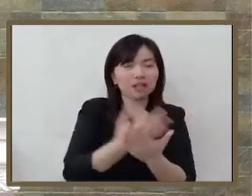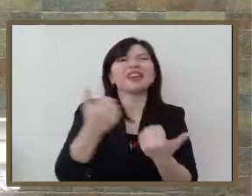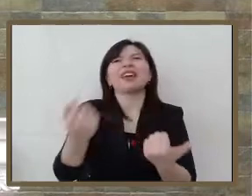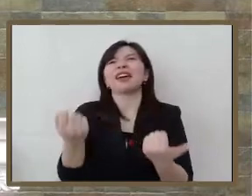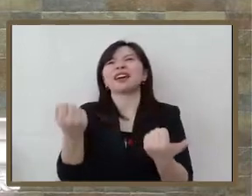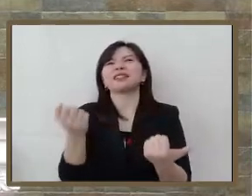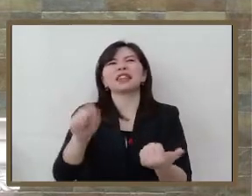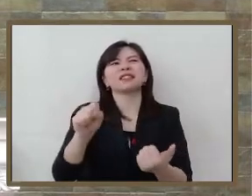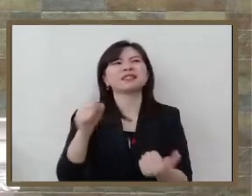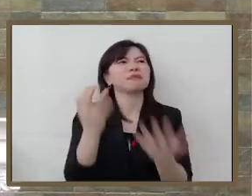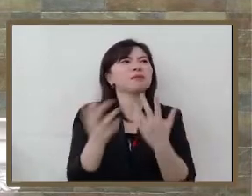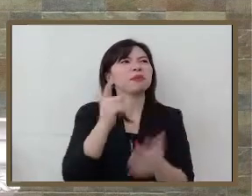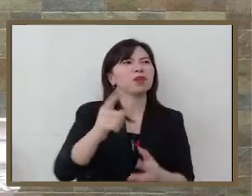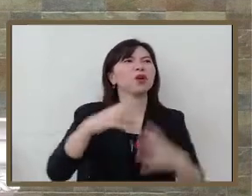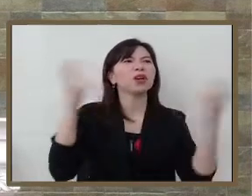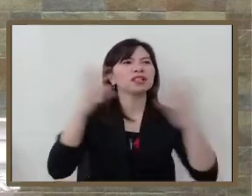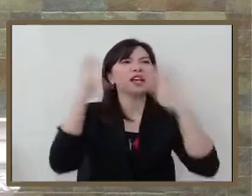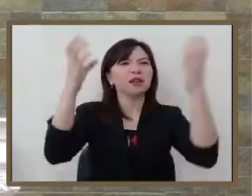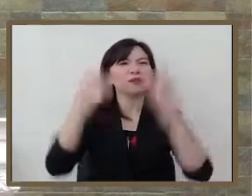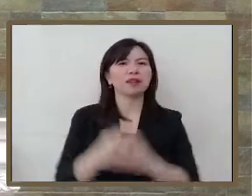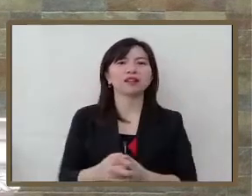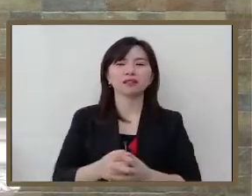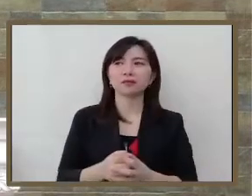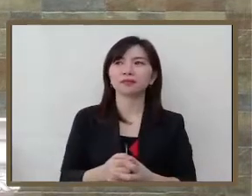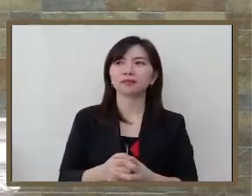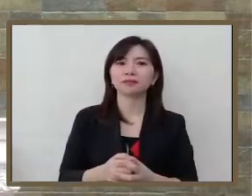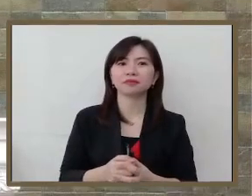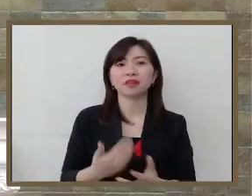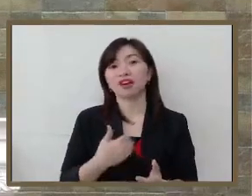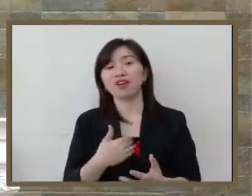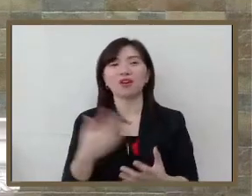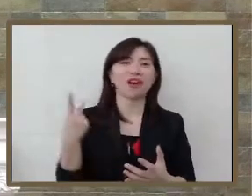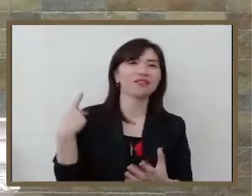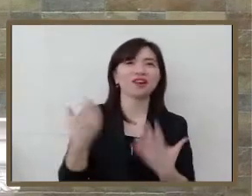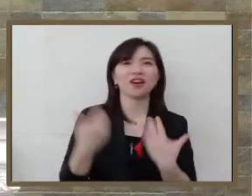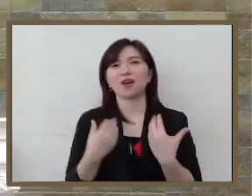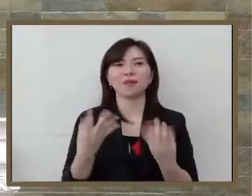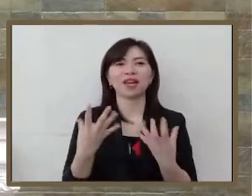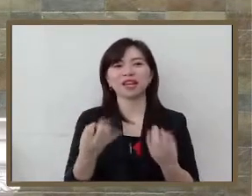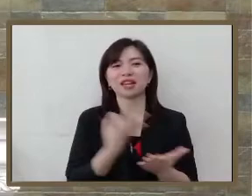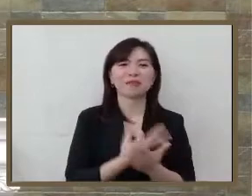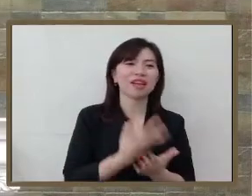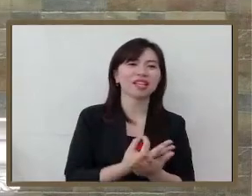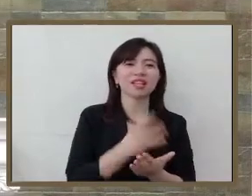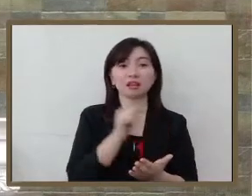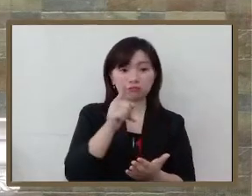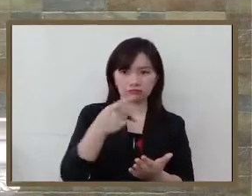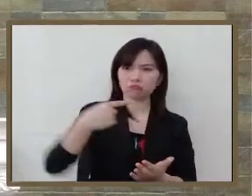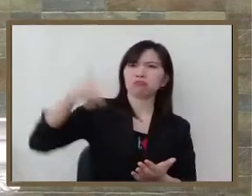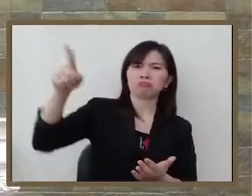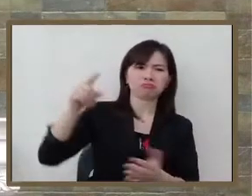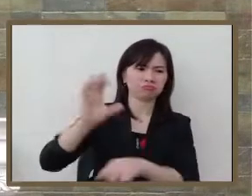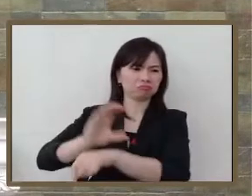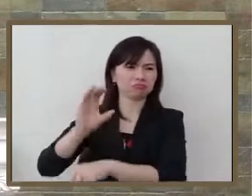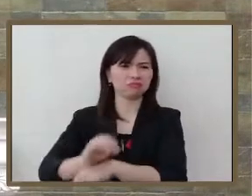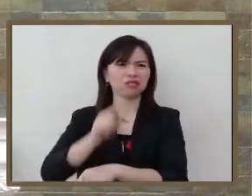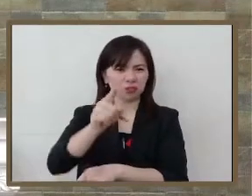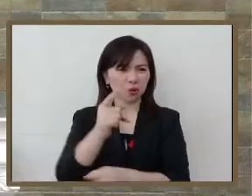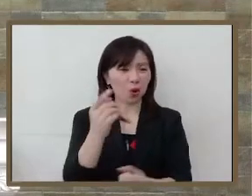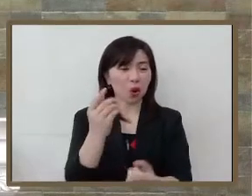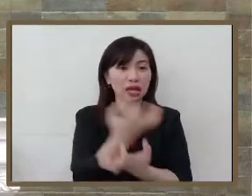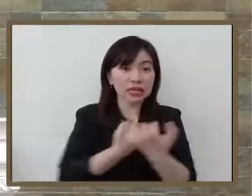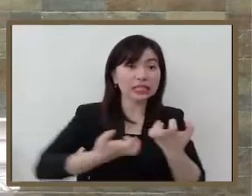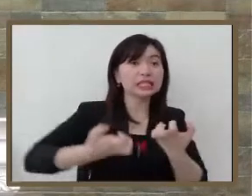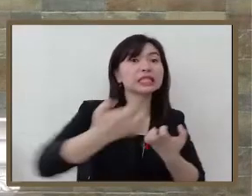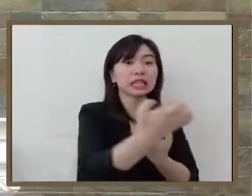tingnan mo. Sunod kayo, simba kayo ng simba. Hindi kayo marunong, mas pinagpapalit nyo pa ang oras